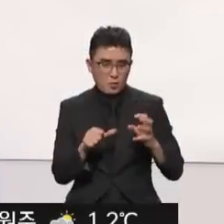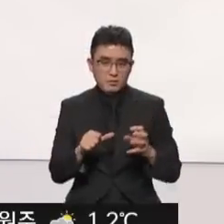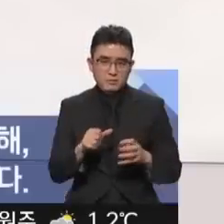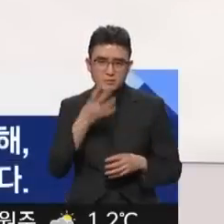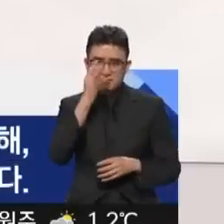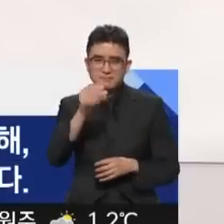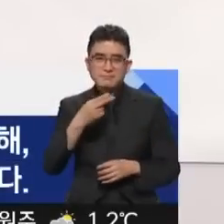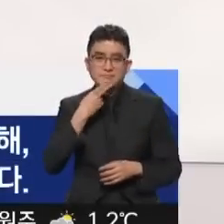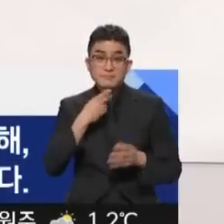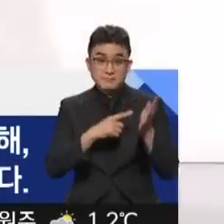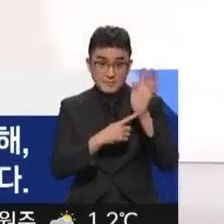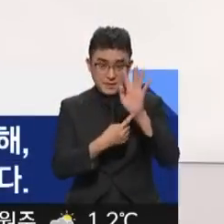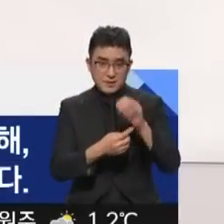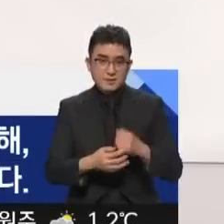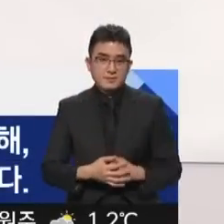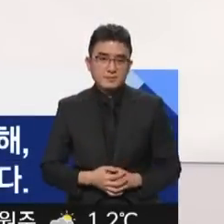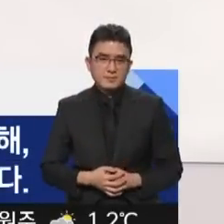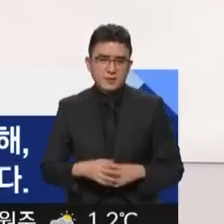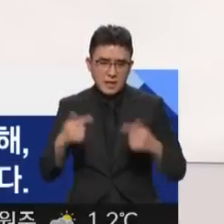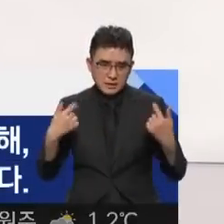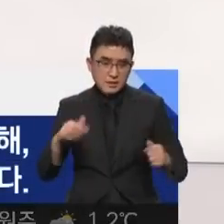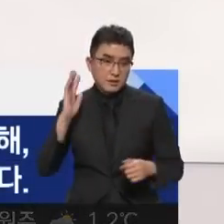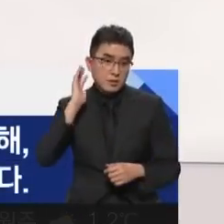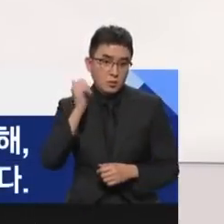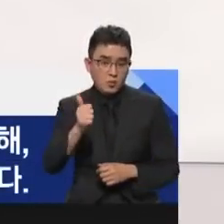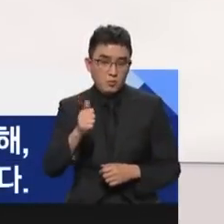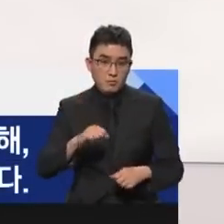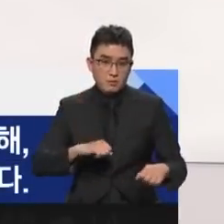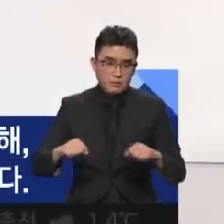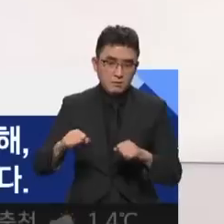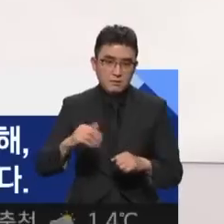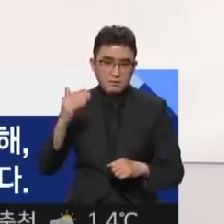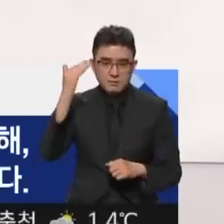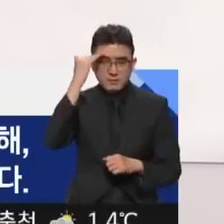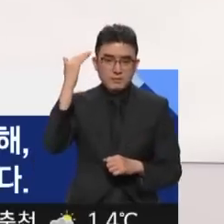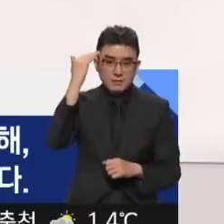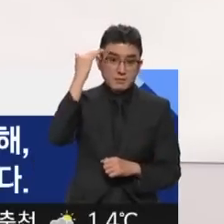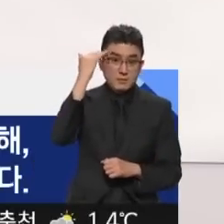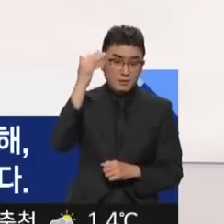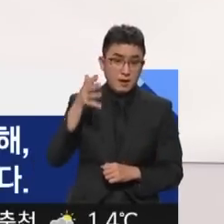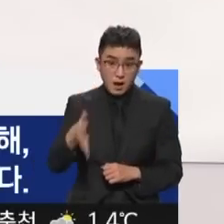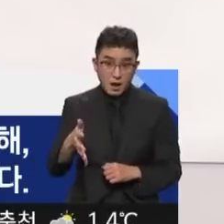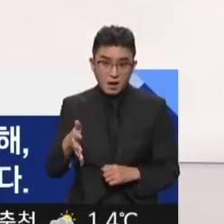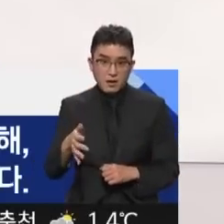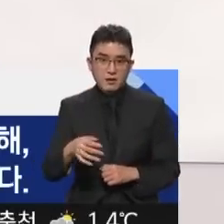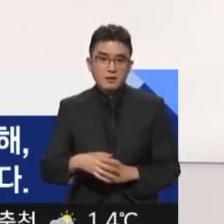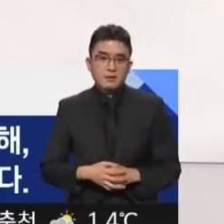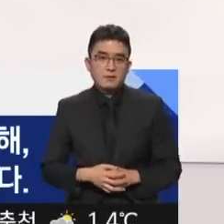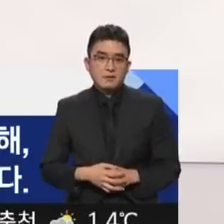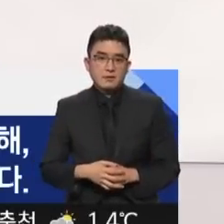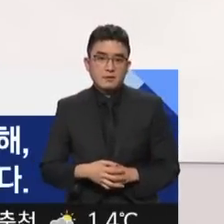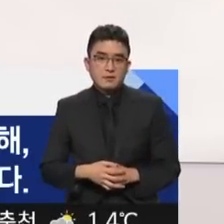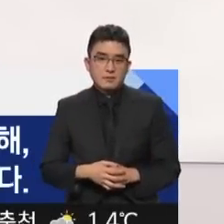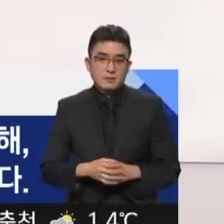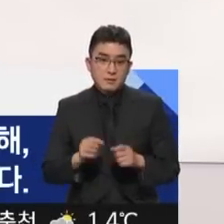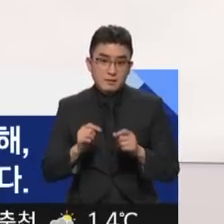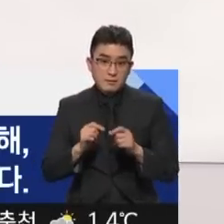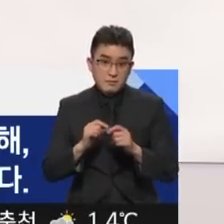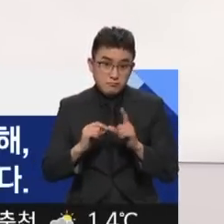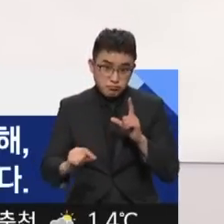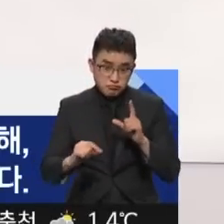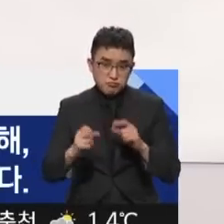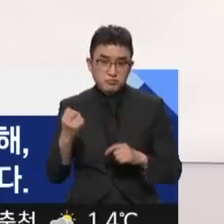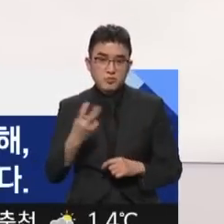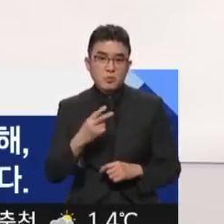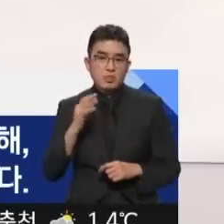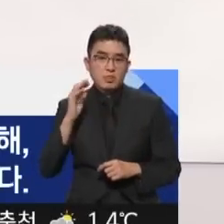사사건건 대통령의 행보에 발목을 잡은 이들이 일부는 대권 행보를 하기 위해 그리고 일부는 제2의 가처분 사태를 일으키기